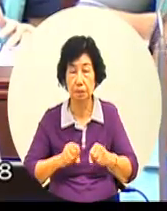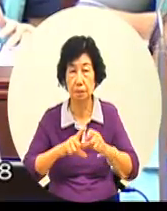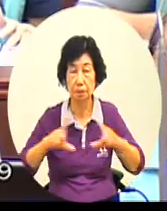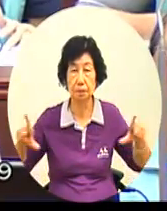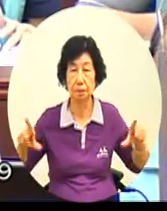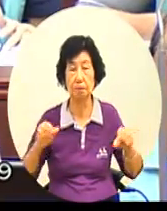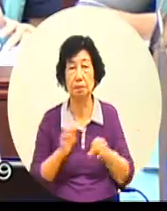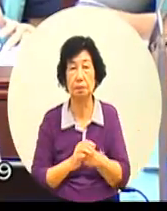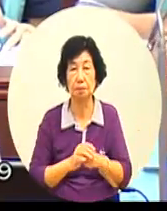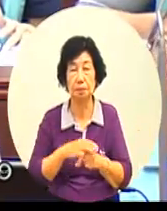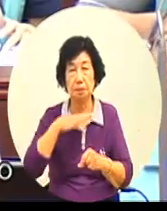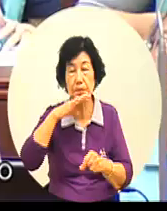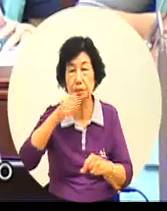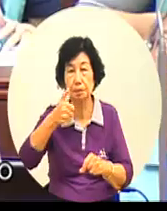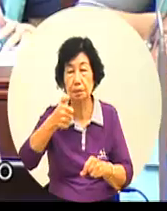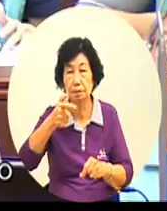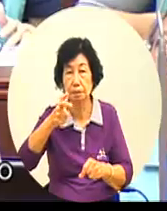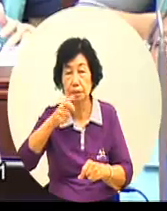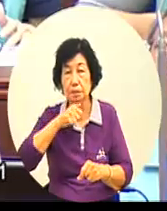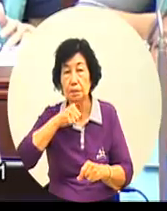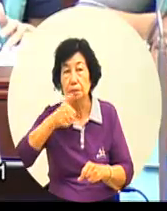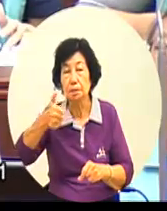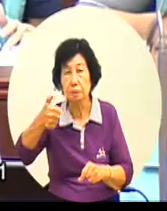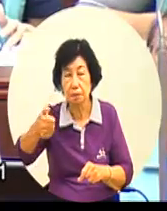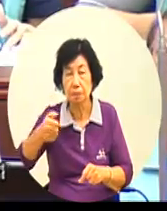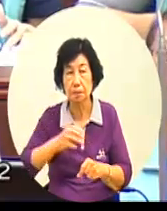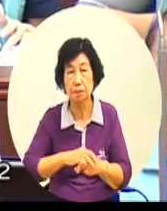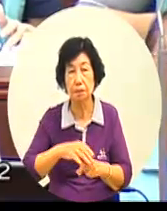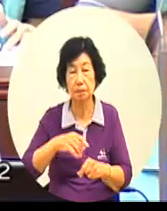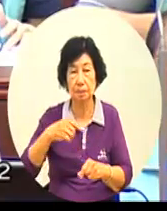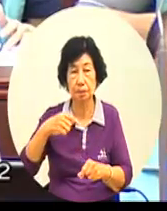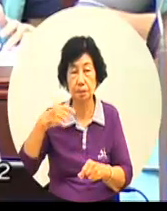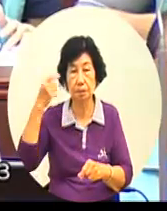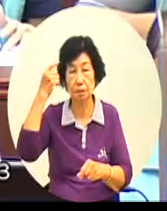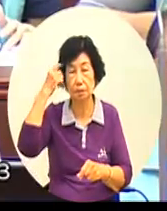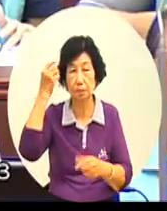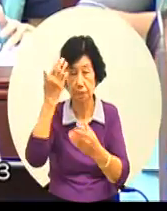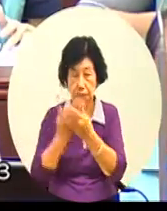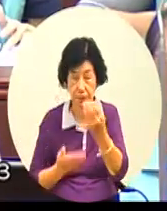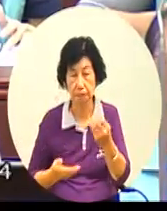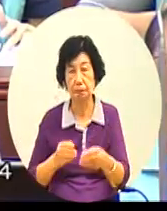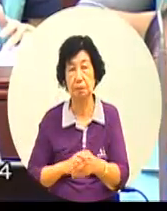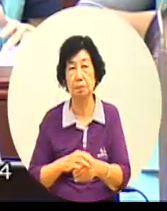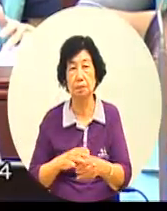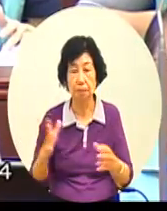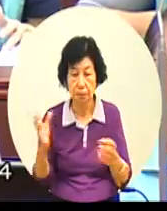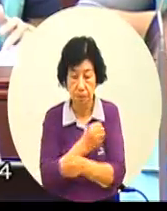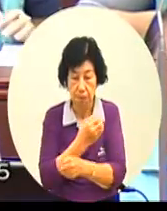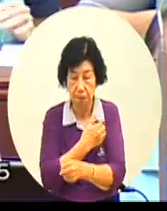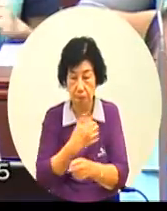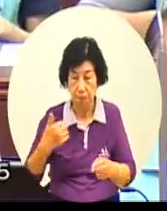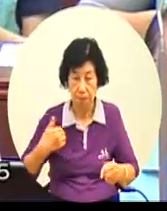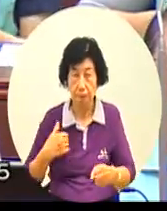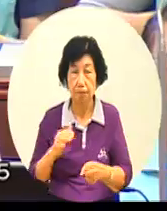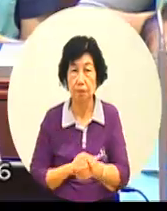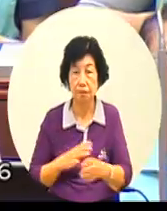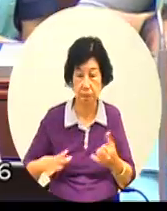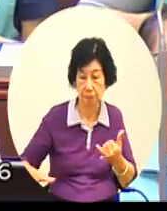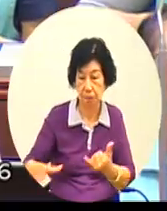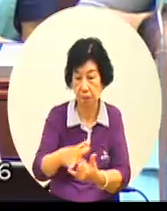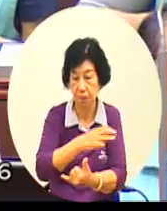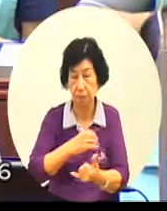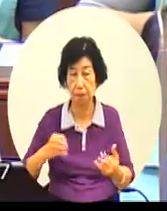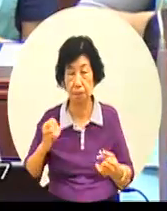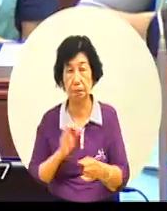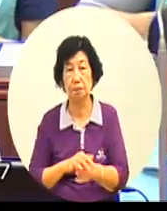能的平地原住民，还会建置独有的长照服务网， 还会全国奖励补助55个原